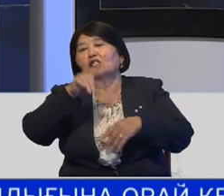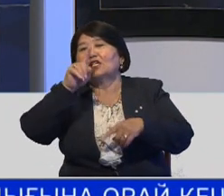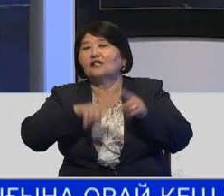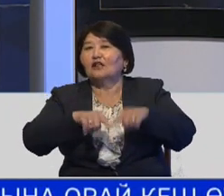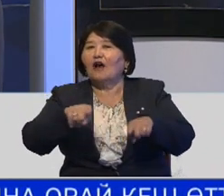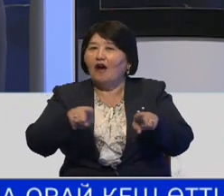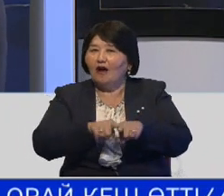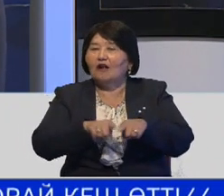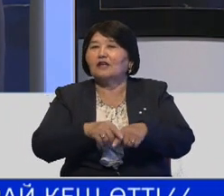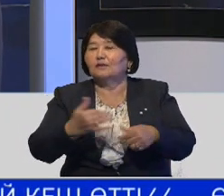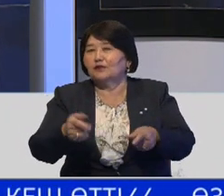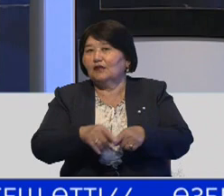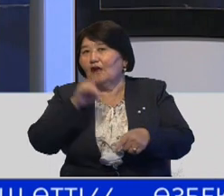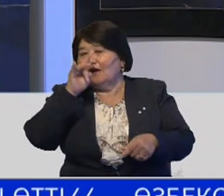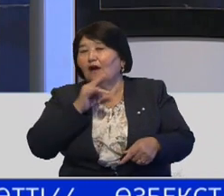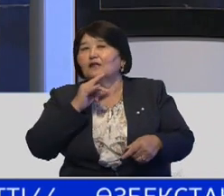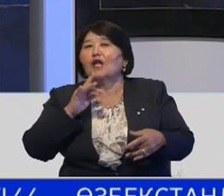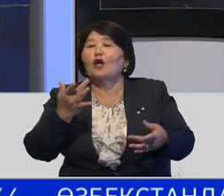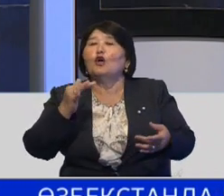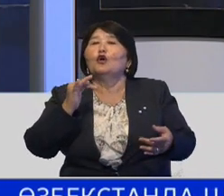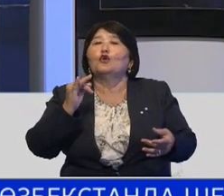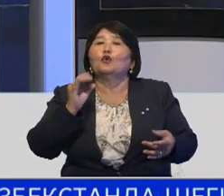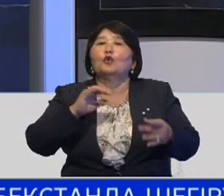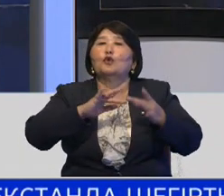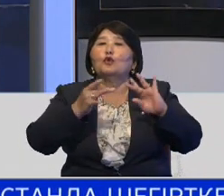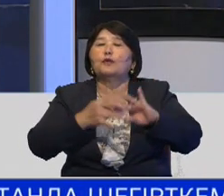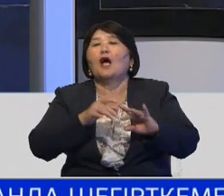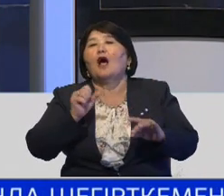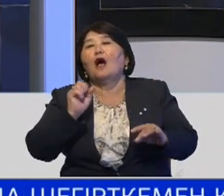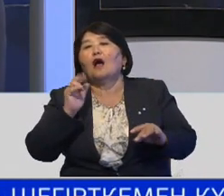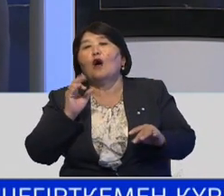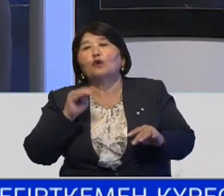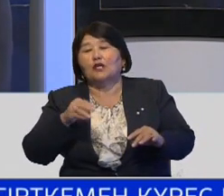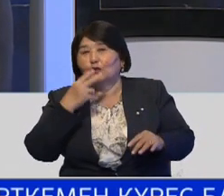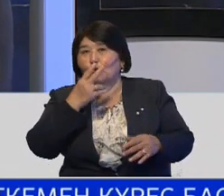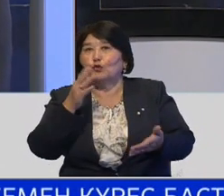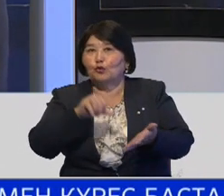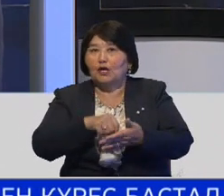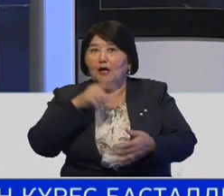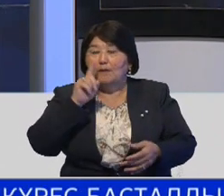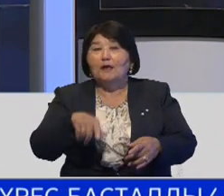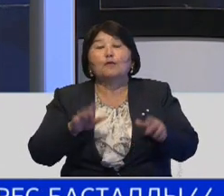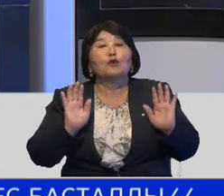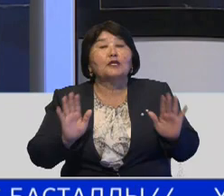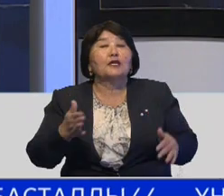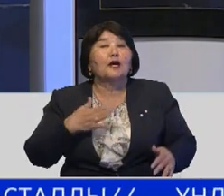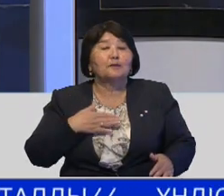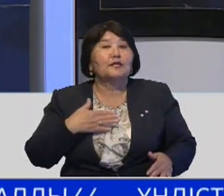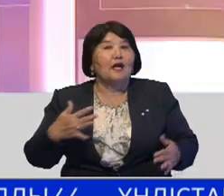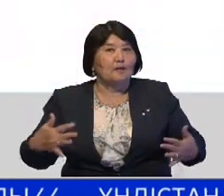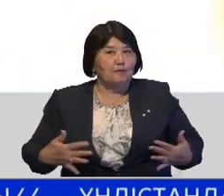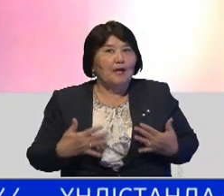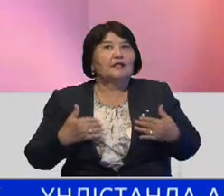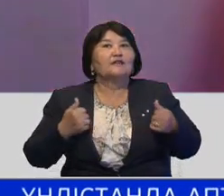да біздің бағдарламаларымызда, YouTube-тағы болсын, біздің аккаунттарымыз арқылы көріп отырғанын көріп отырмыз. Сондықтан бұл бізге тек қана мотивация